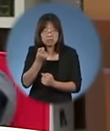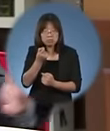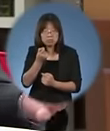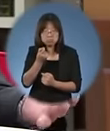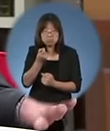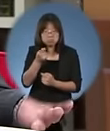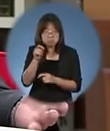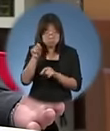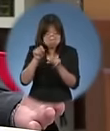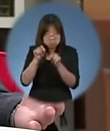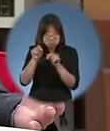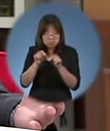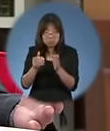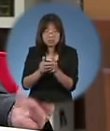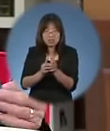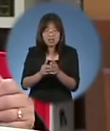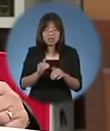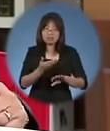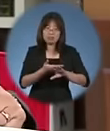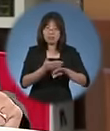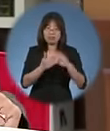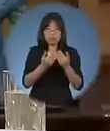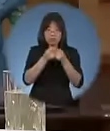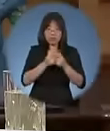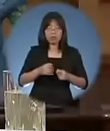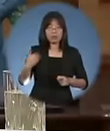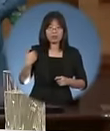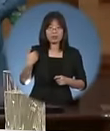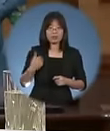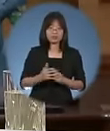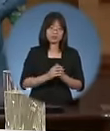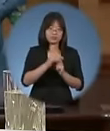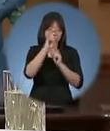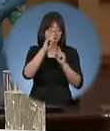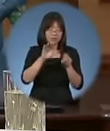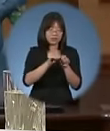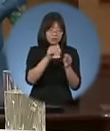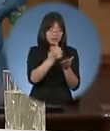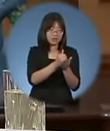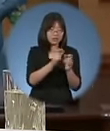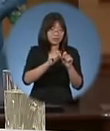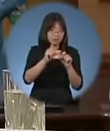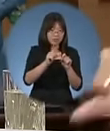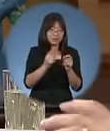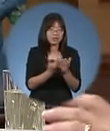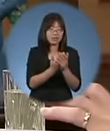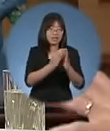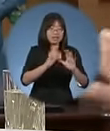나머지는 전부 모르지 않습니까? 하긴 이 총장님이 그리신 것도 주로 선진국이에요.